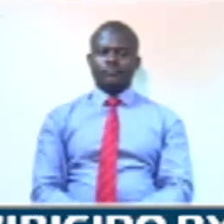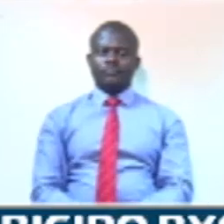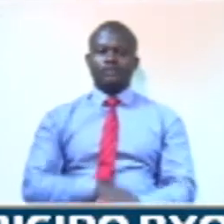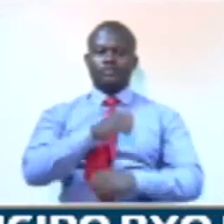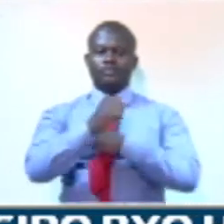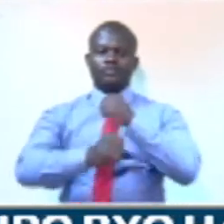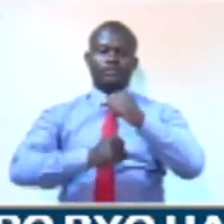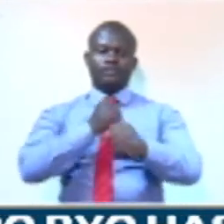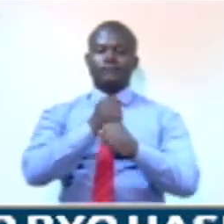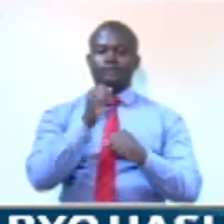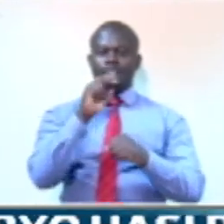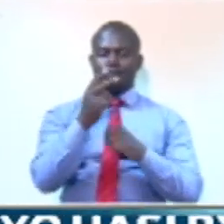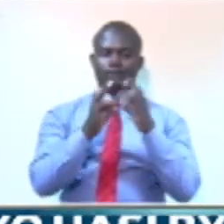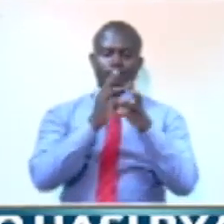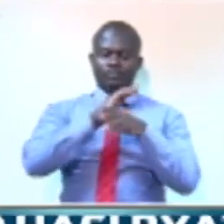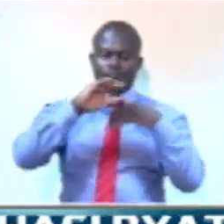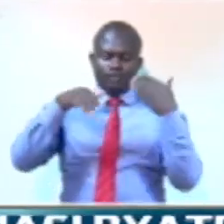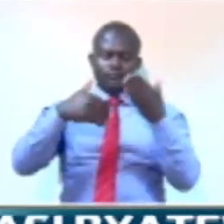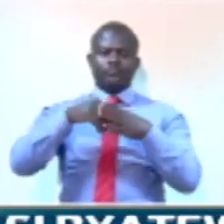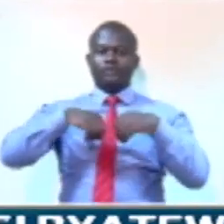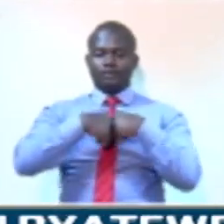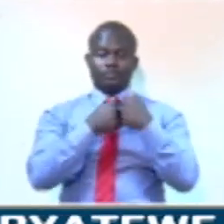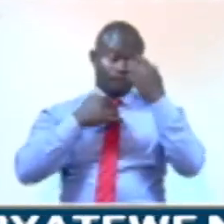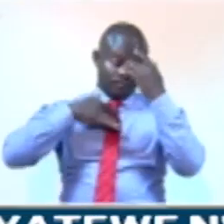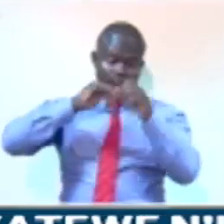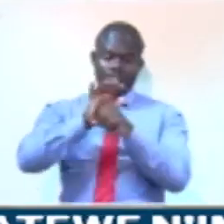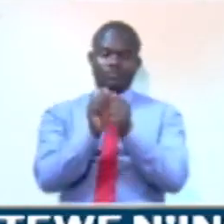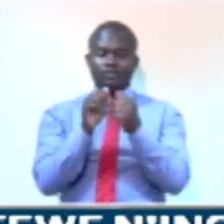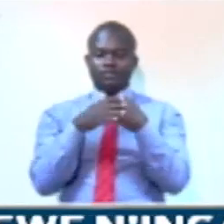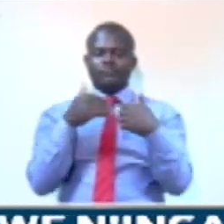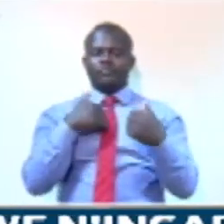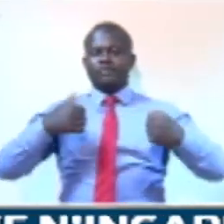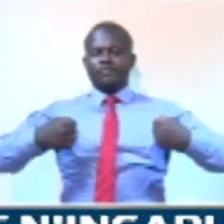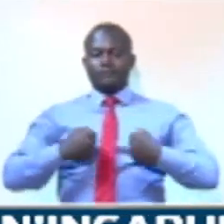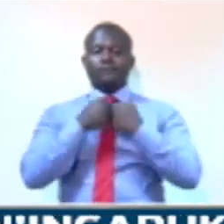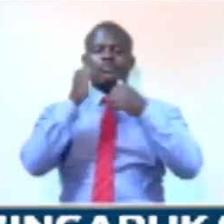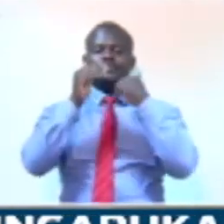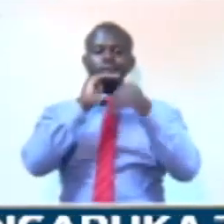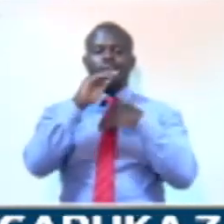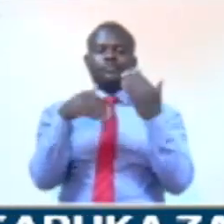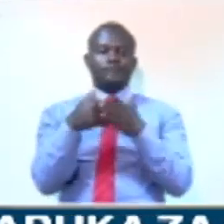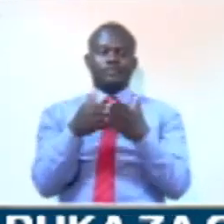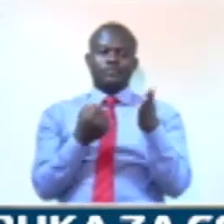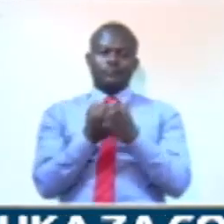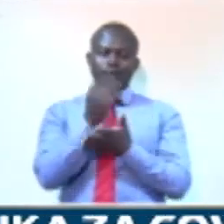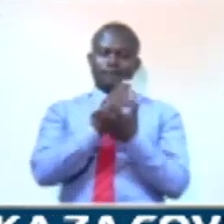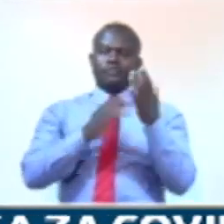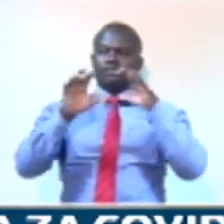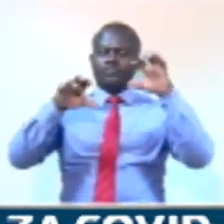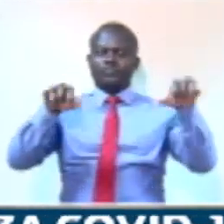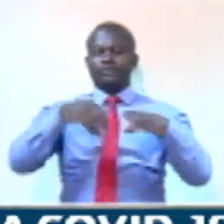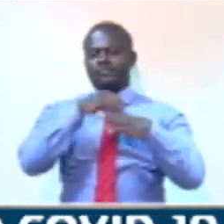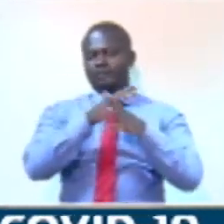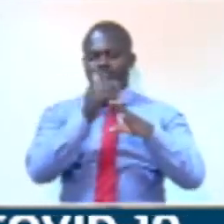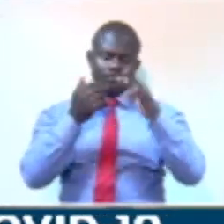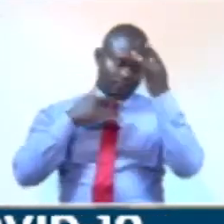imyaka igiye kuba ibiri isi yose ihanganye n'icyorezo cya COVID-19 cyagize ingaruka ku nzego zose ndetse by'umwihariko cyatumye hamwe na hamwe ubushobozi bwo kurwanya izindi